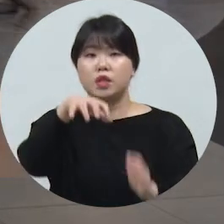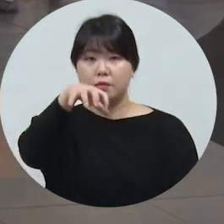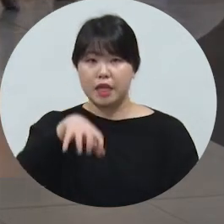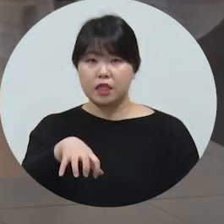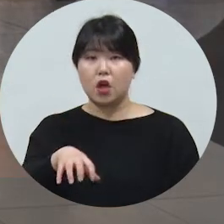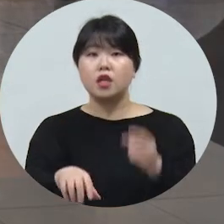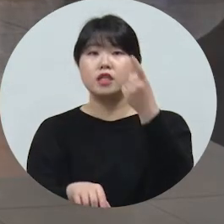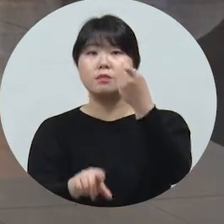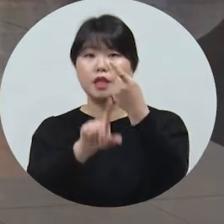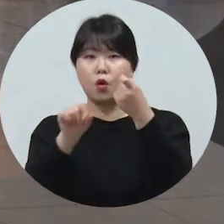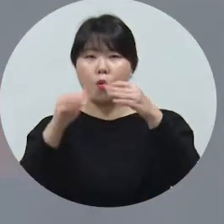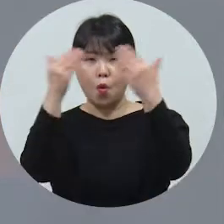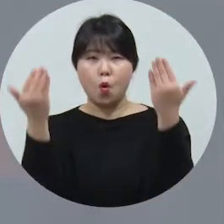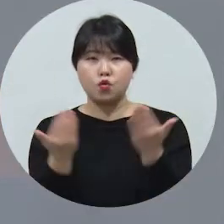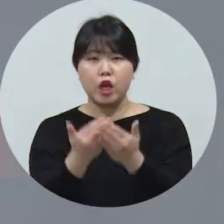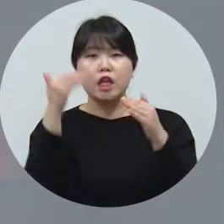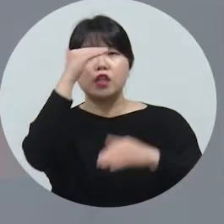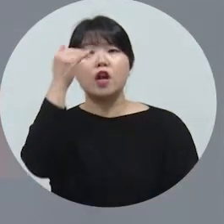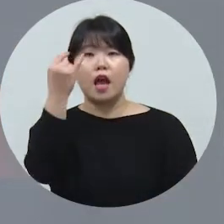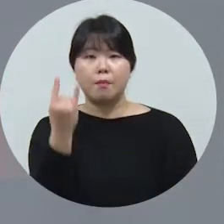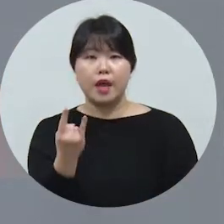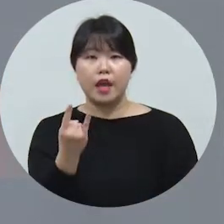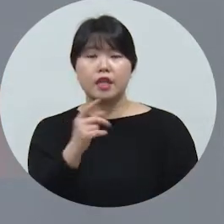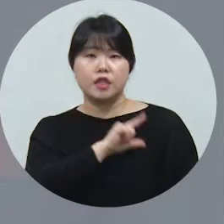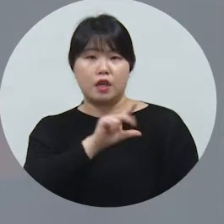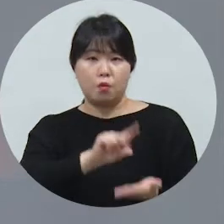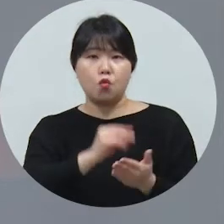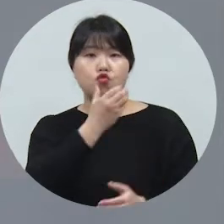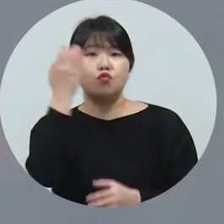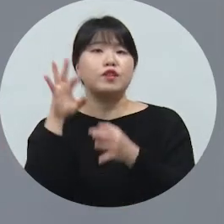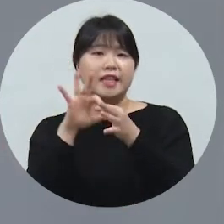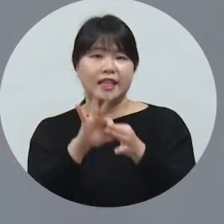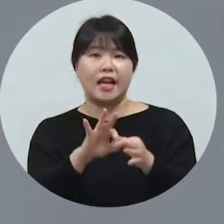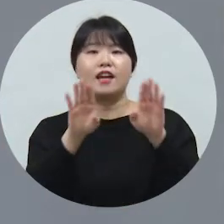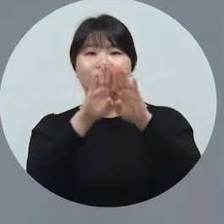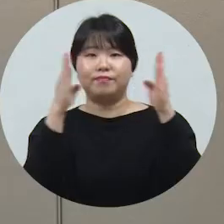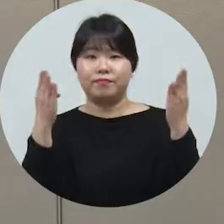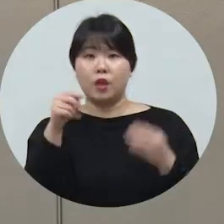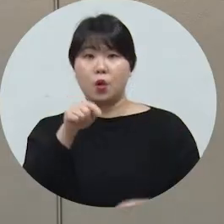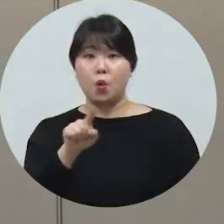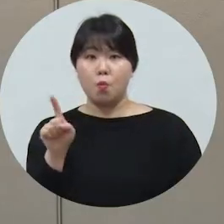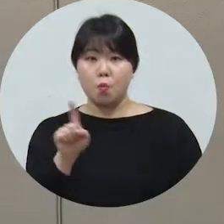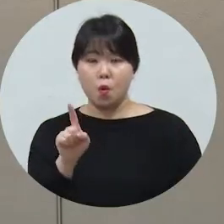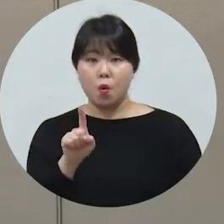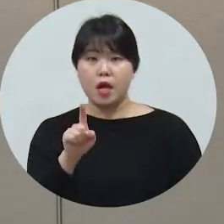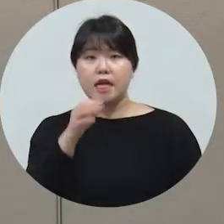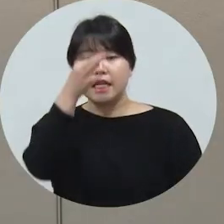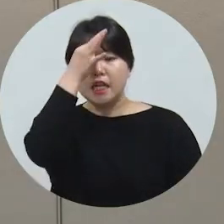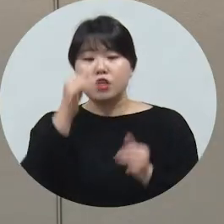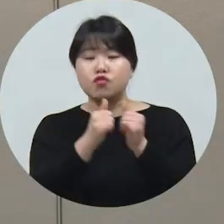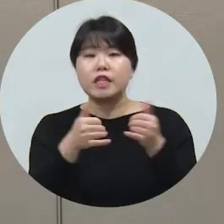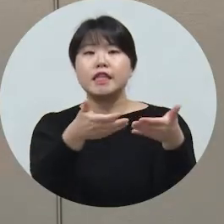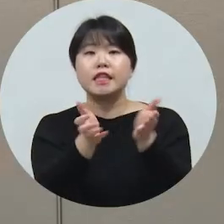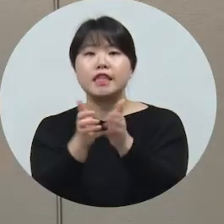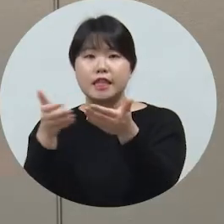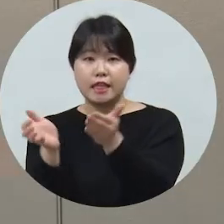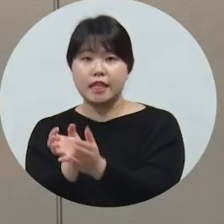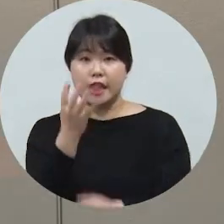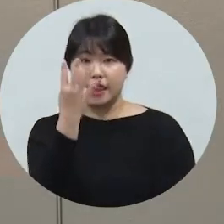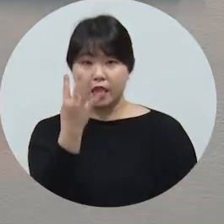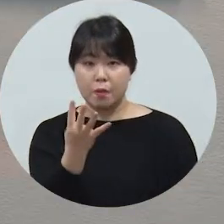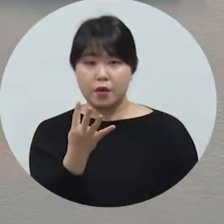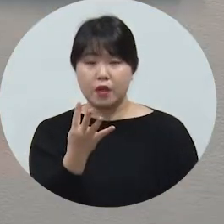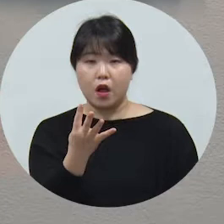서울생활문화센터 신도림에서 11월 모두의 전람회 꿈을 잇다 전시가 열렸습니다. 전시에는 생활문화예술인 네 팀이